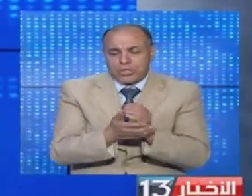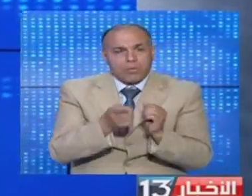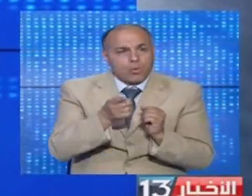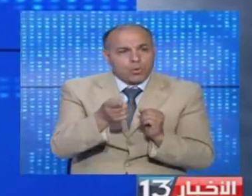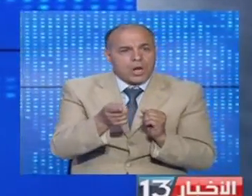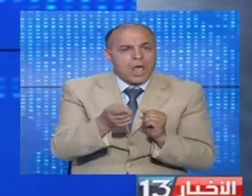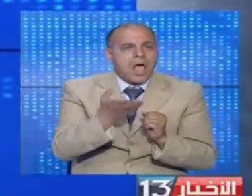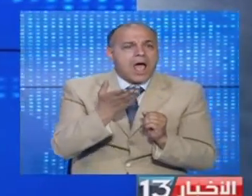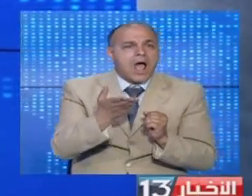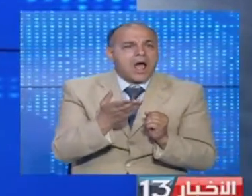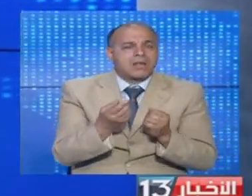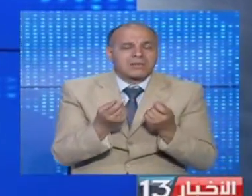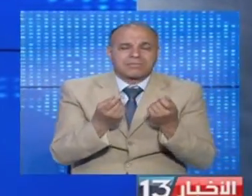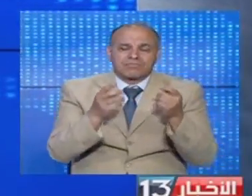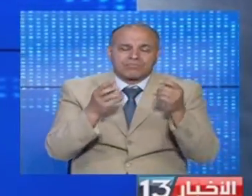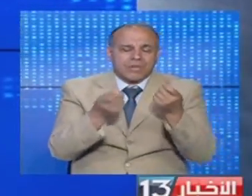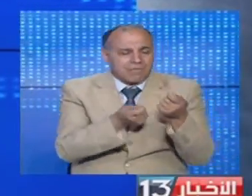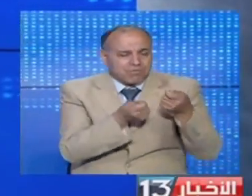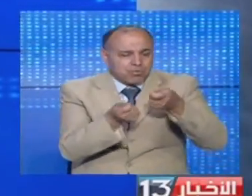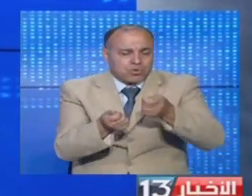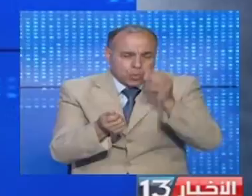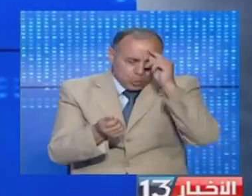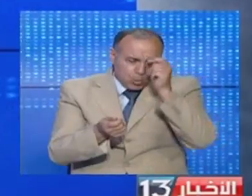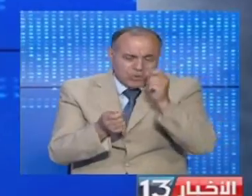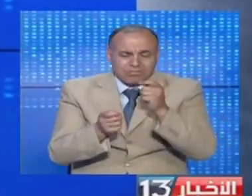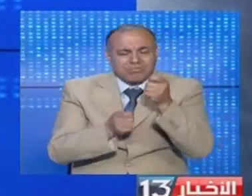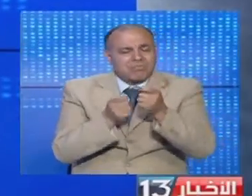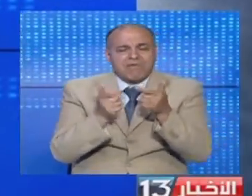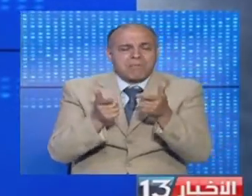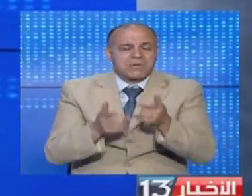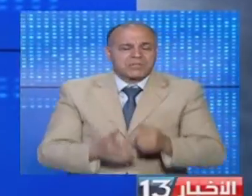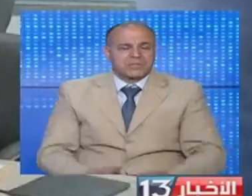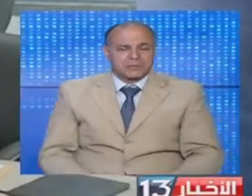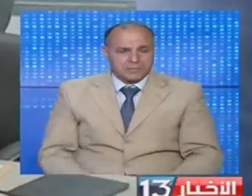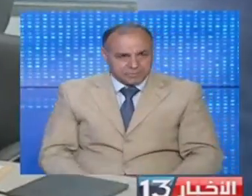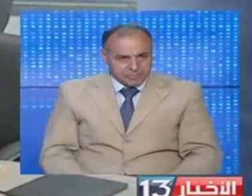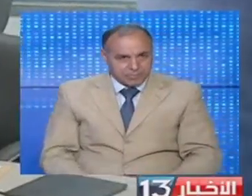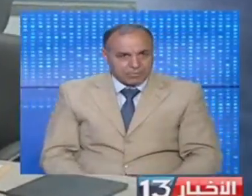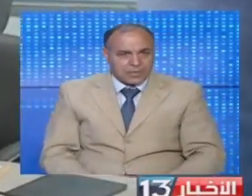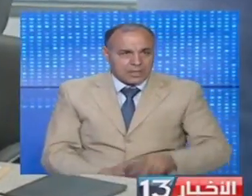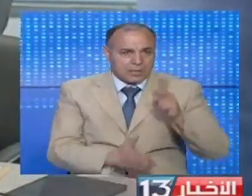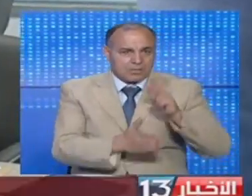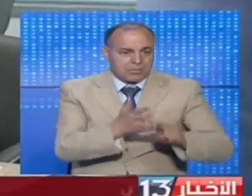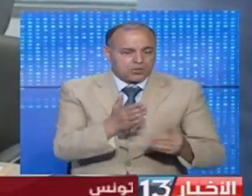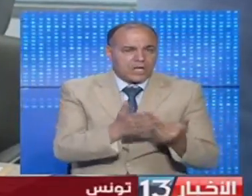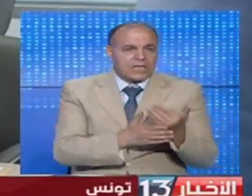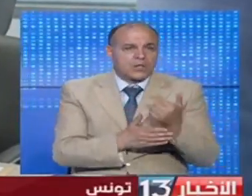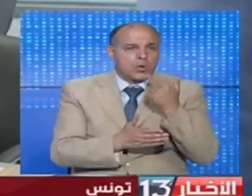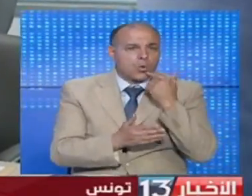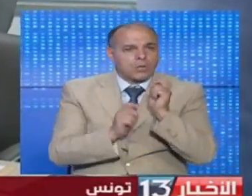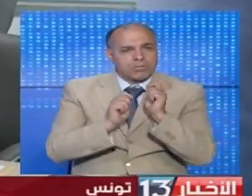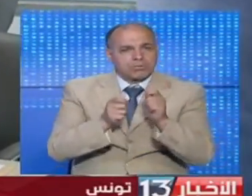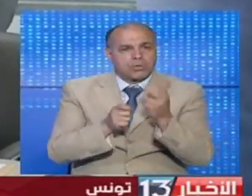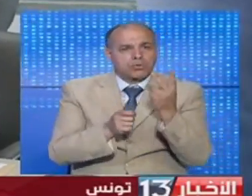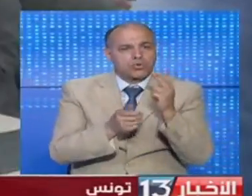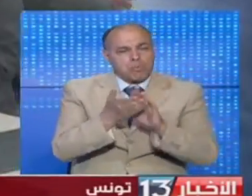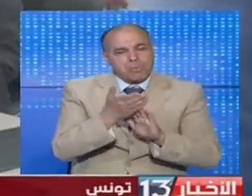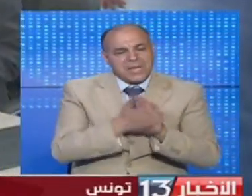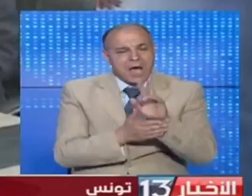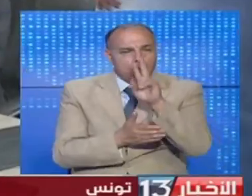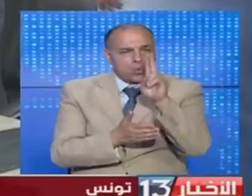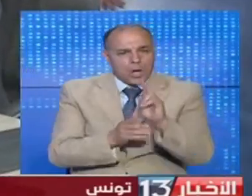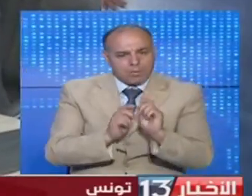في ظل شح موارد التمويل التقليديه اتفاق جديد في شكله بقيمه مليوني دولار